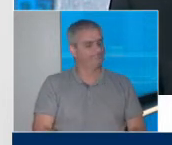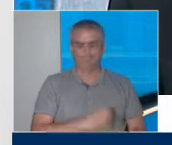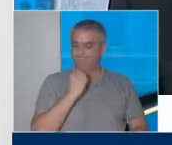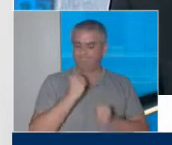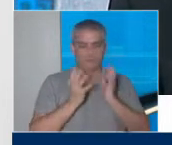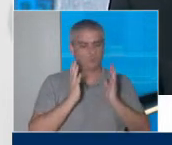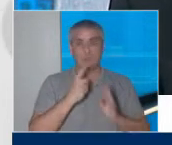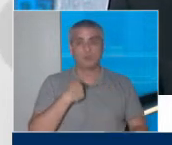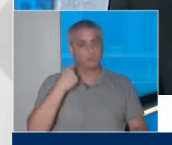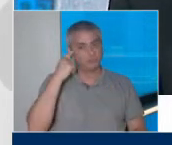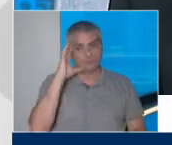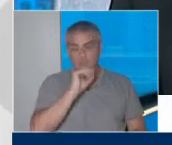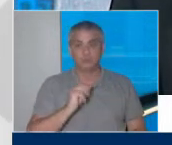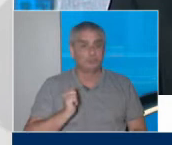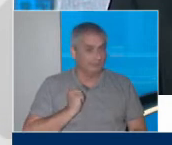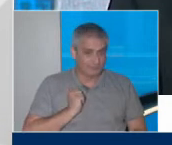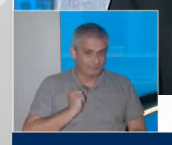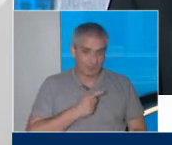להגיע אליהם. אני חושב שהמסקנה של צהל